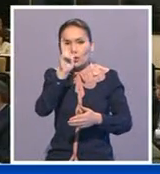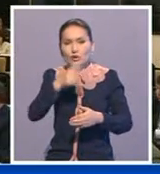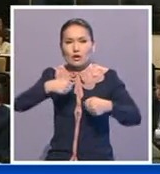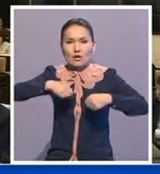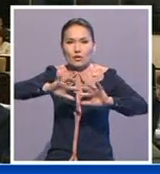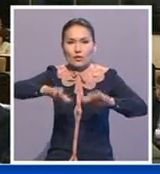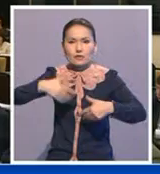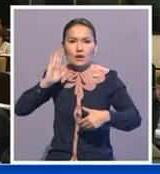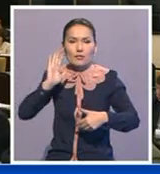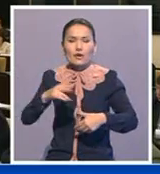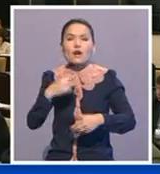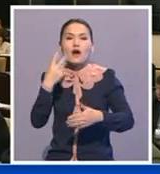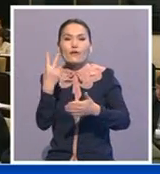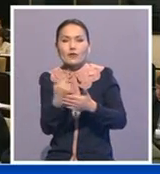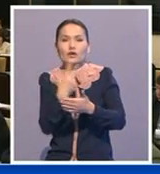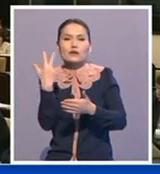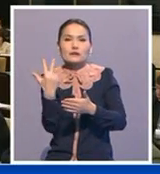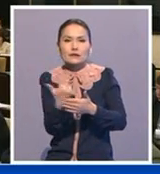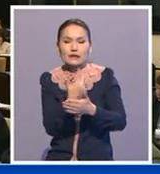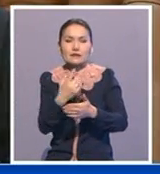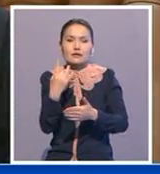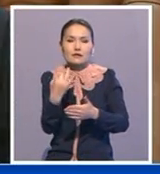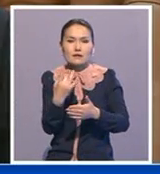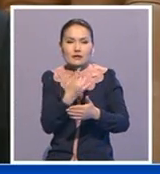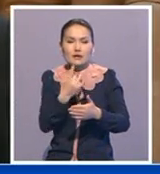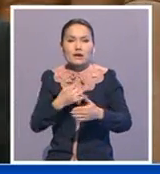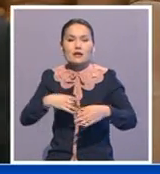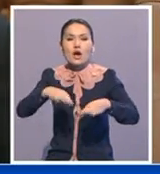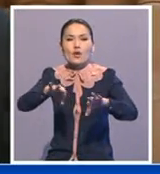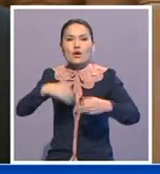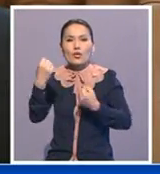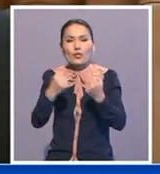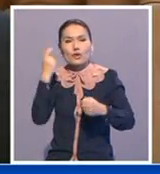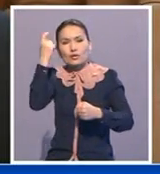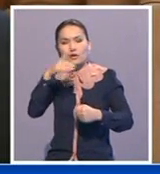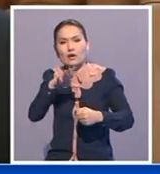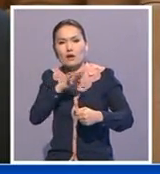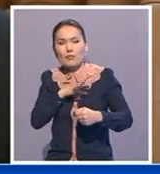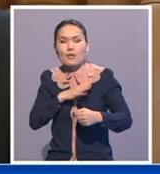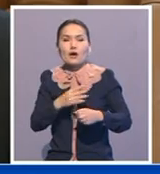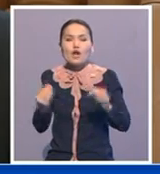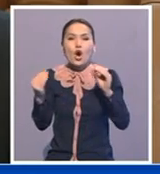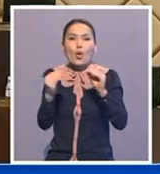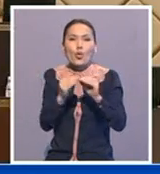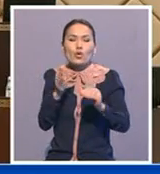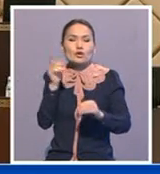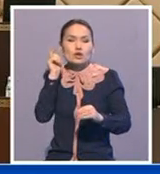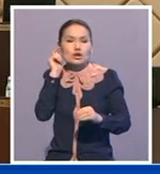көзделеді. Бұл жағдай екінші рет қайталанса, 6 жылға көлік жүргізу құқығынан айырылады және 15 тәулікке қамалады. Айта кету керек,